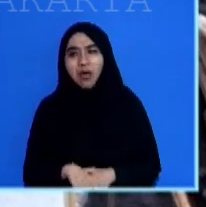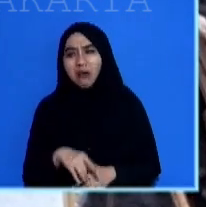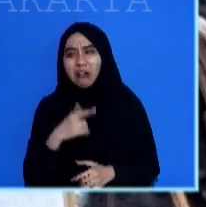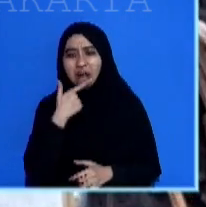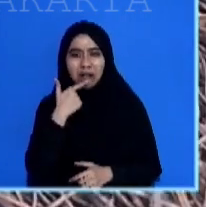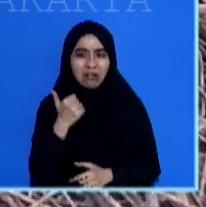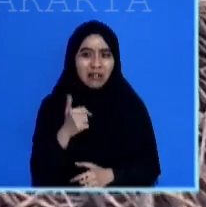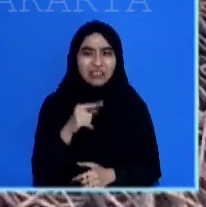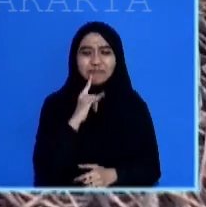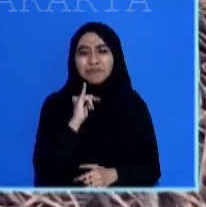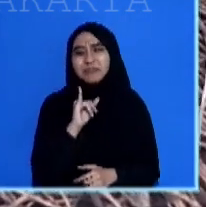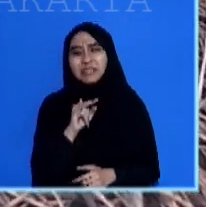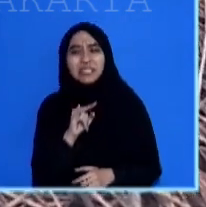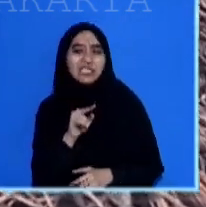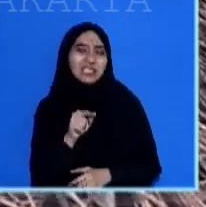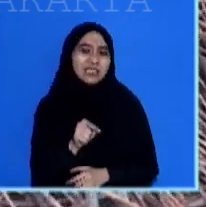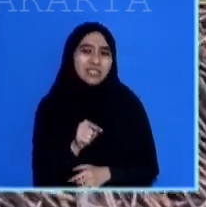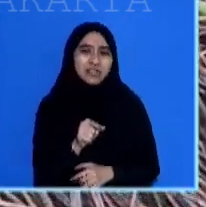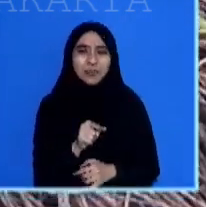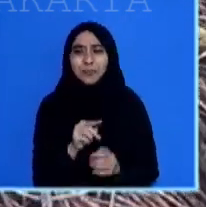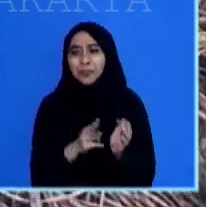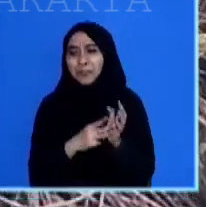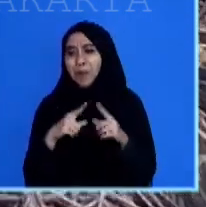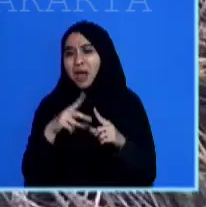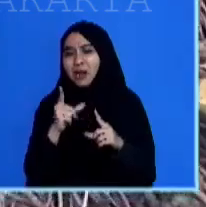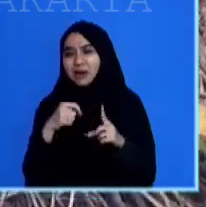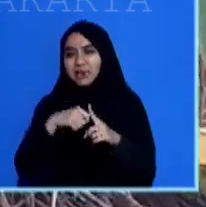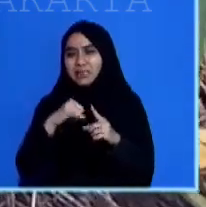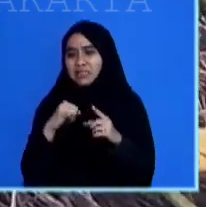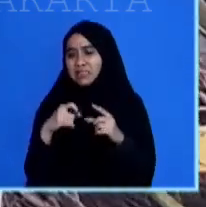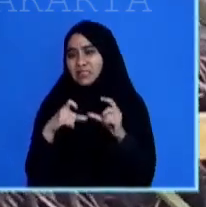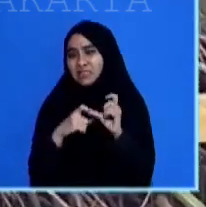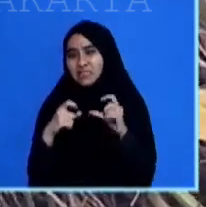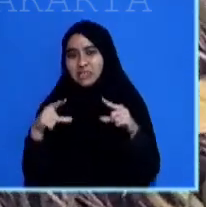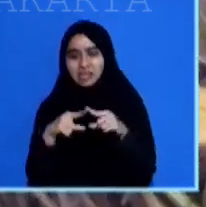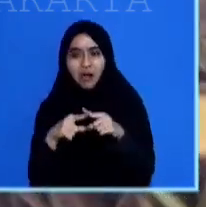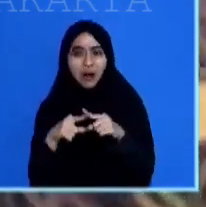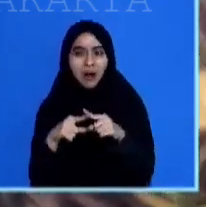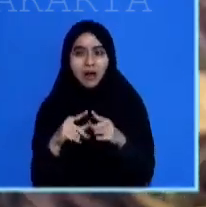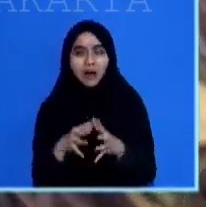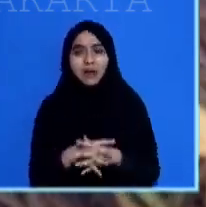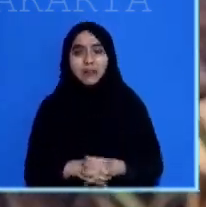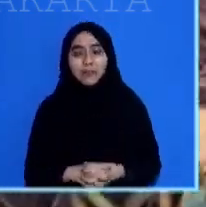kados markisa. Wujudipun ingkang alit kados cepukan ugi gondo arum woh markisa.